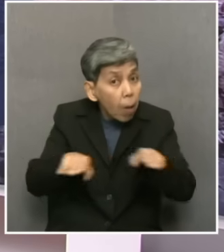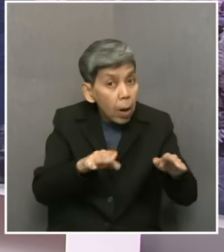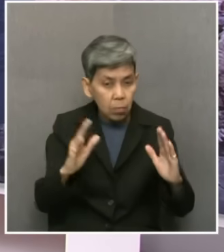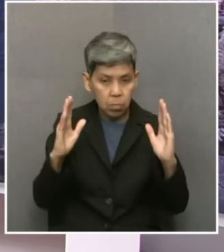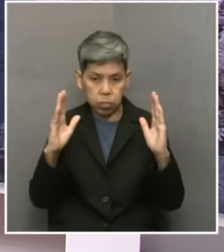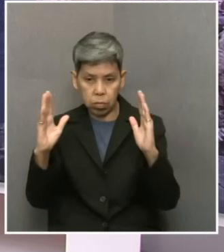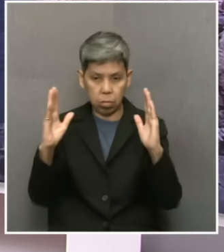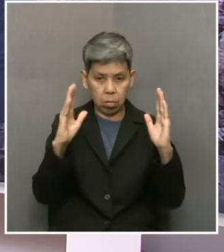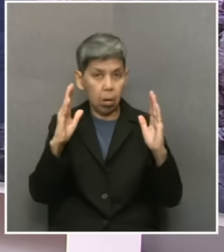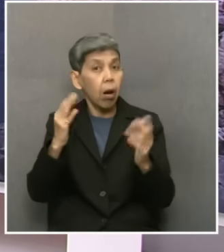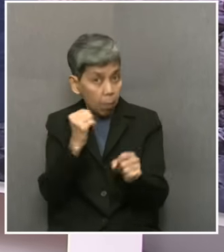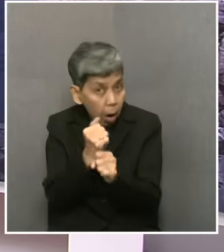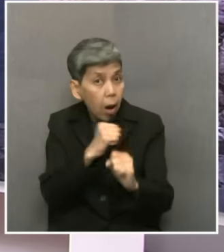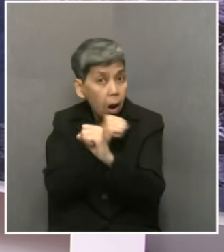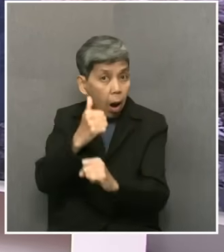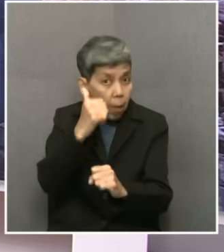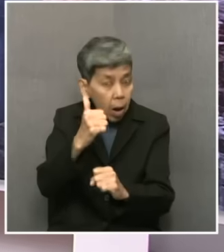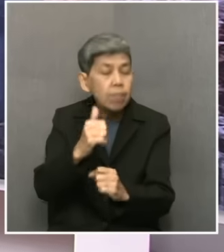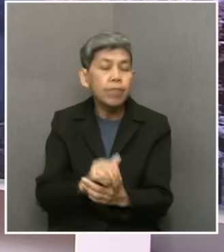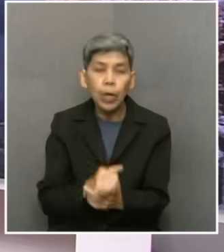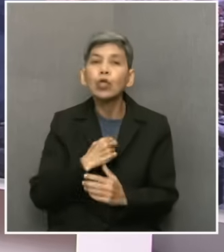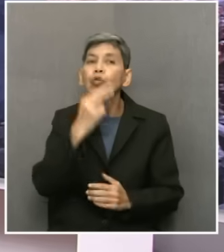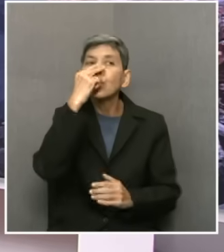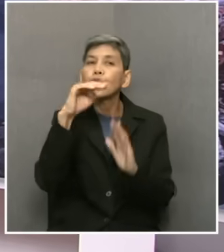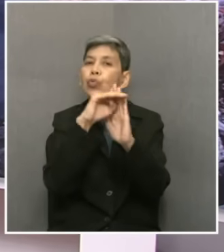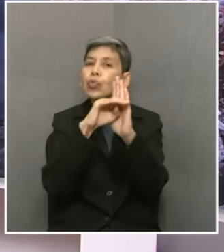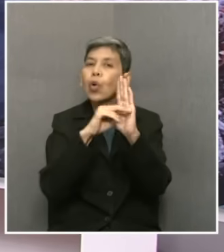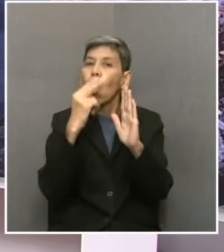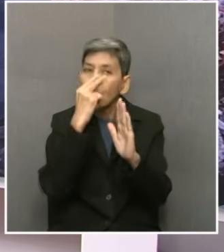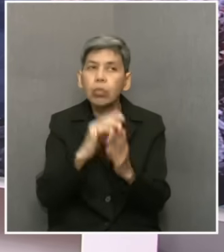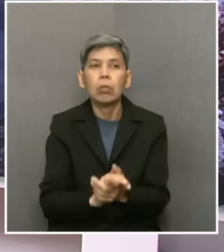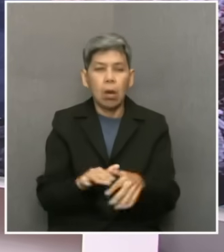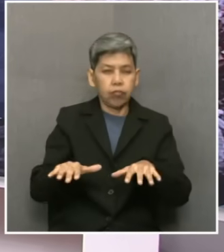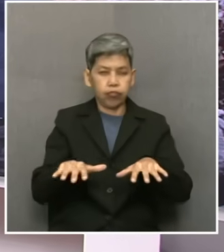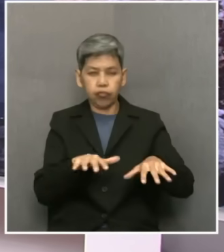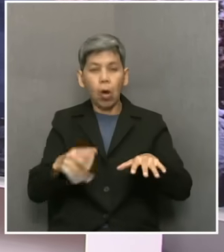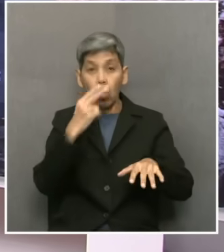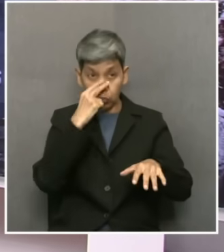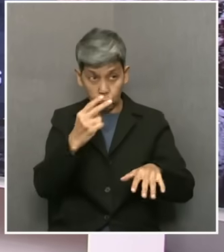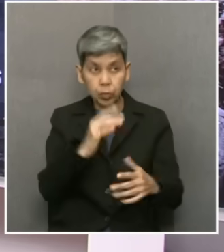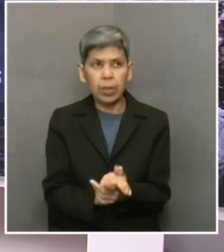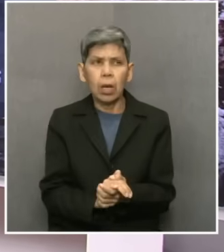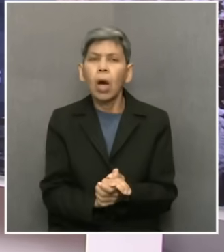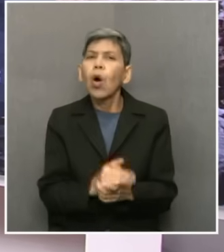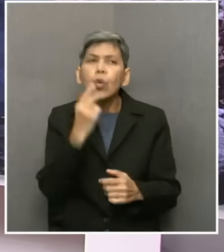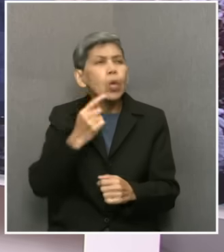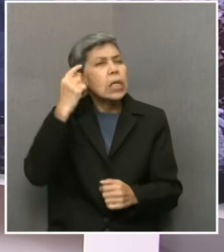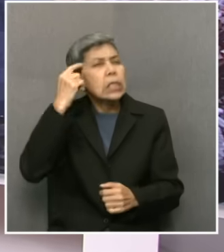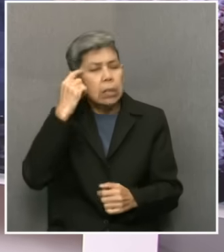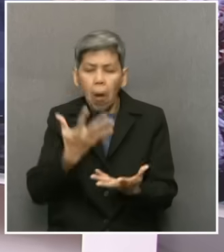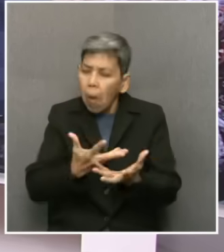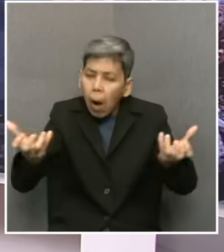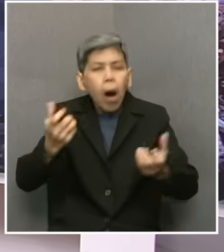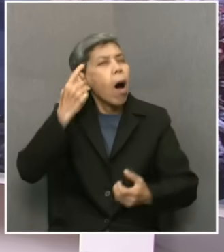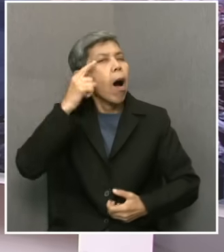ำหรับแรงสั่นสะเทือนนะคะพามาดูกันเลยเรื่องของแรงสั่นสะเทือนนะคะว่าความรุนแรงแค่ไหนจะเสียหายขน